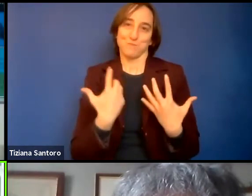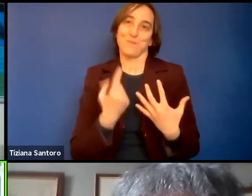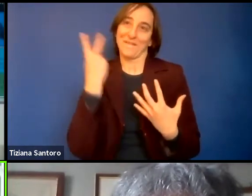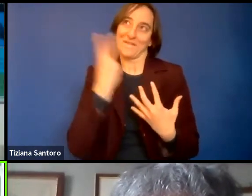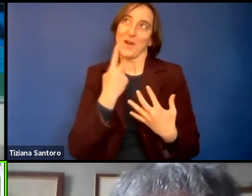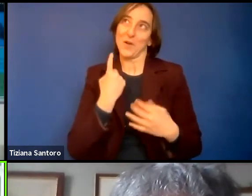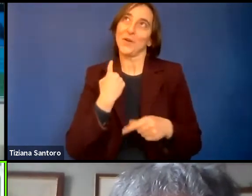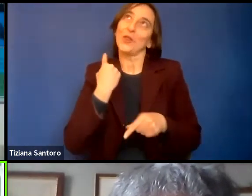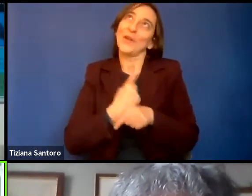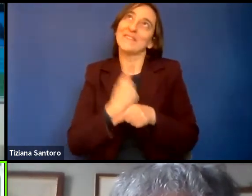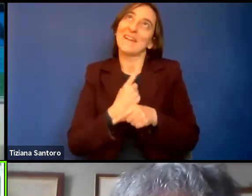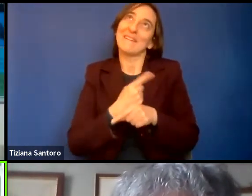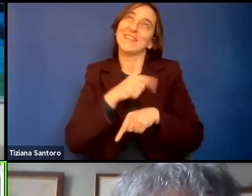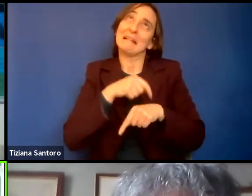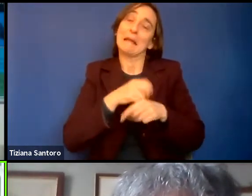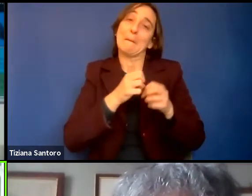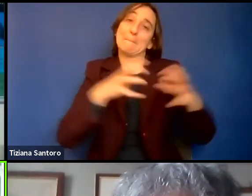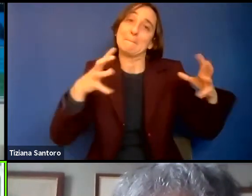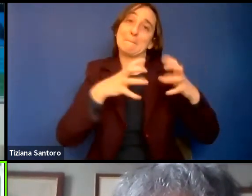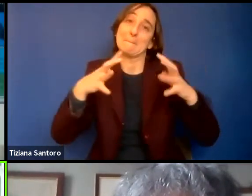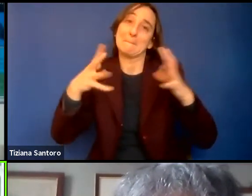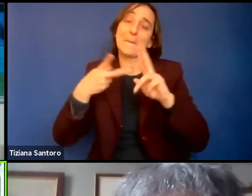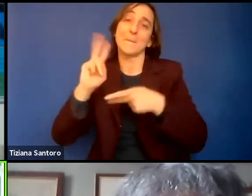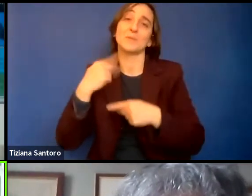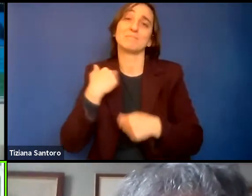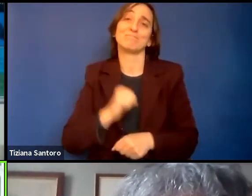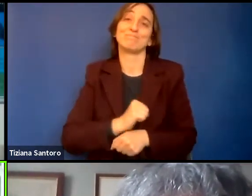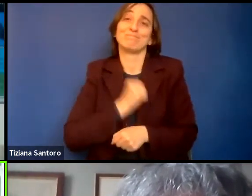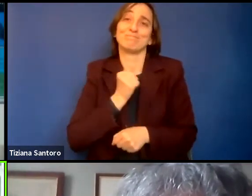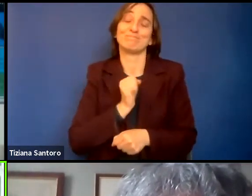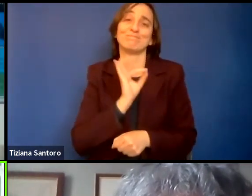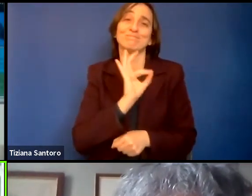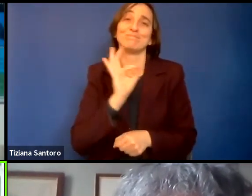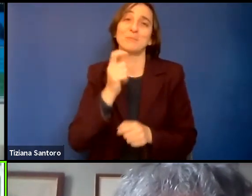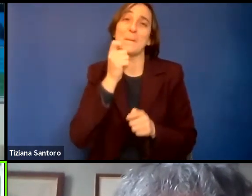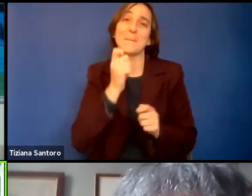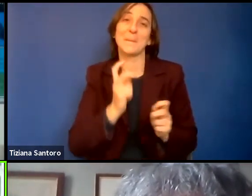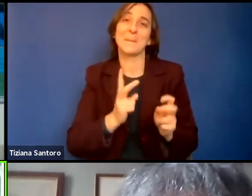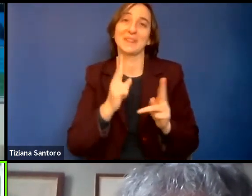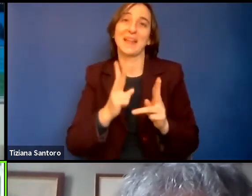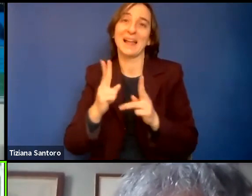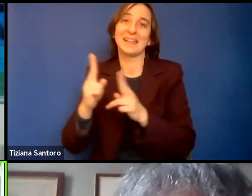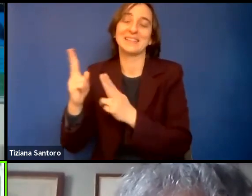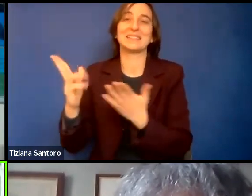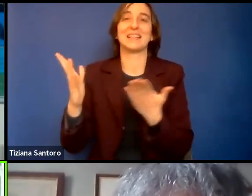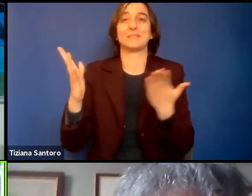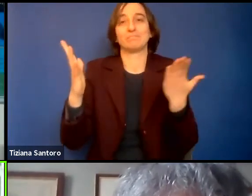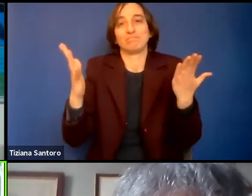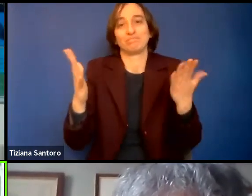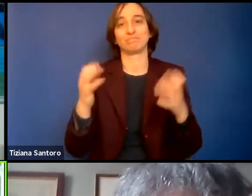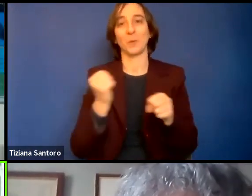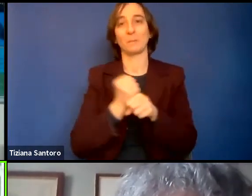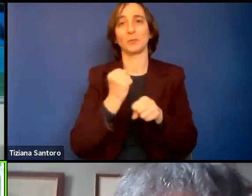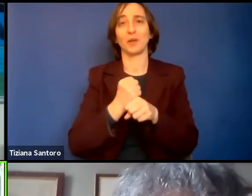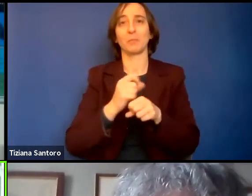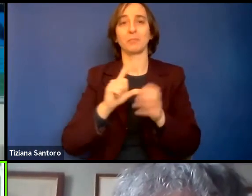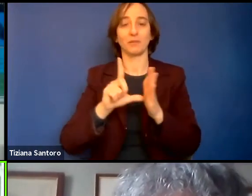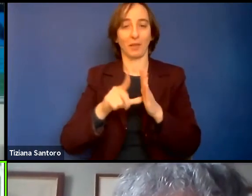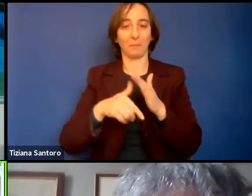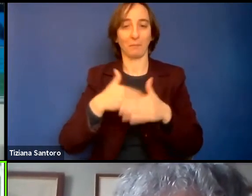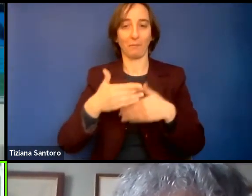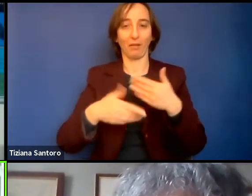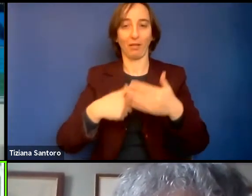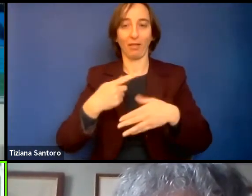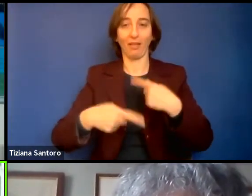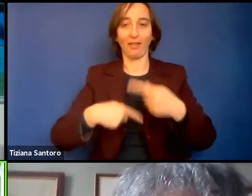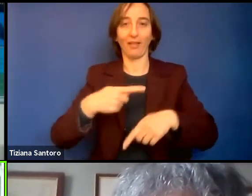tutti, dispiaciuto anche dover tagliare un po' di cose, ma purtroppo il tempo passava e